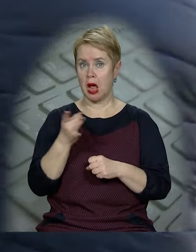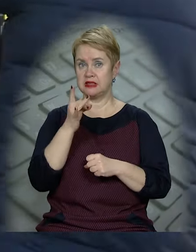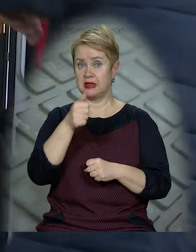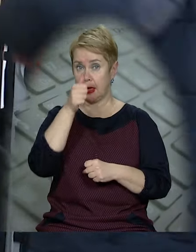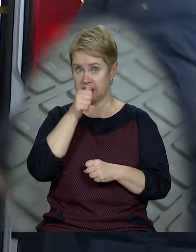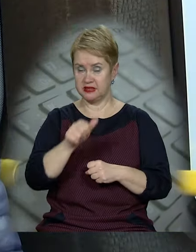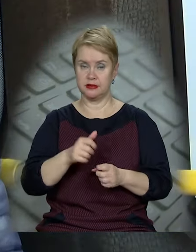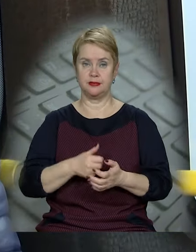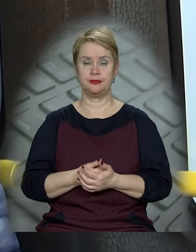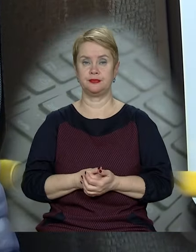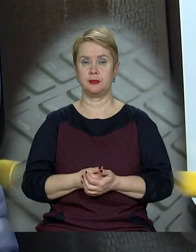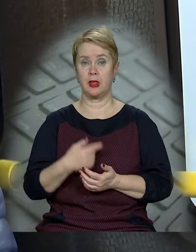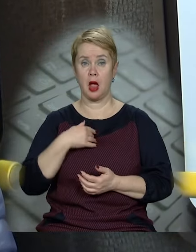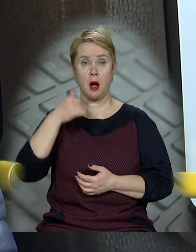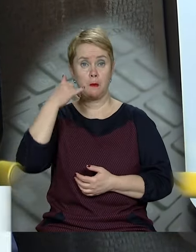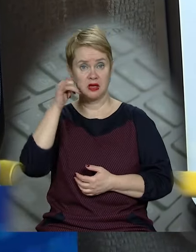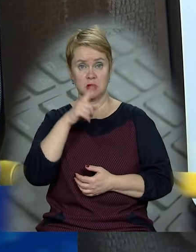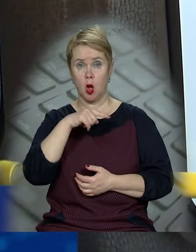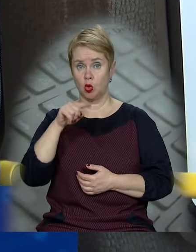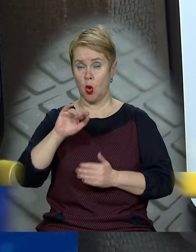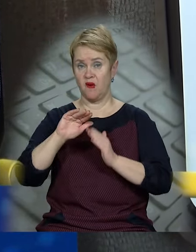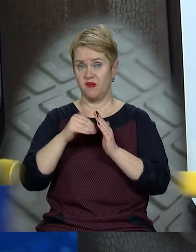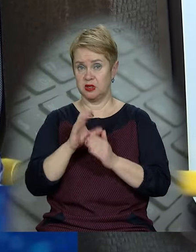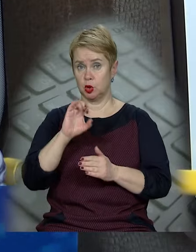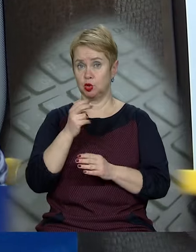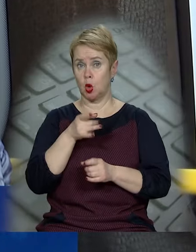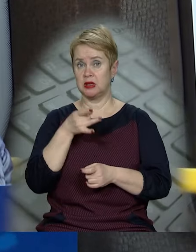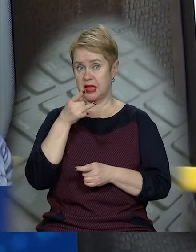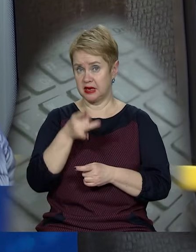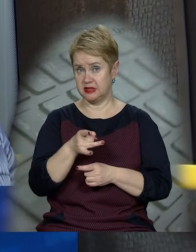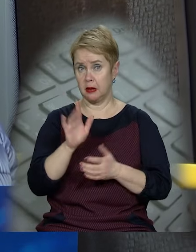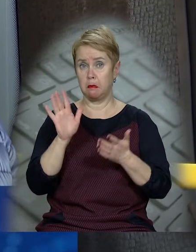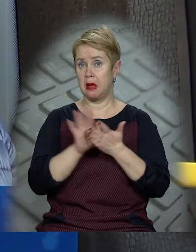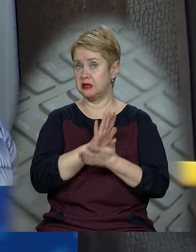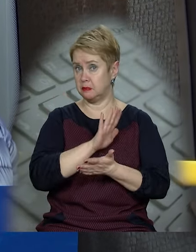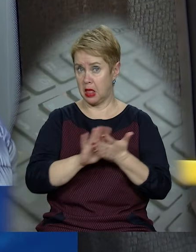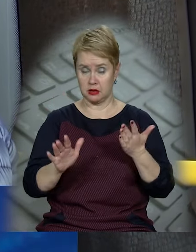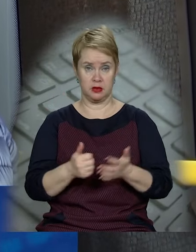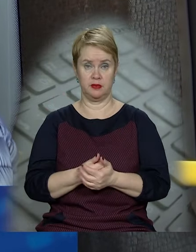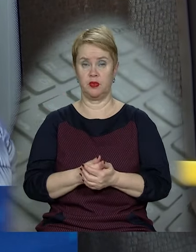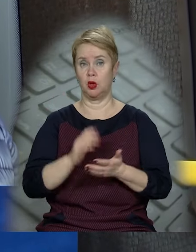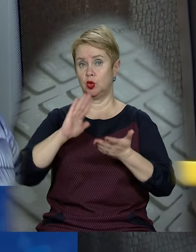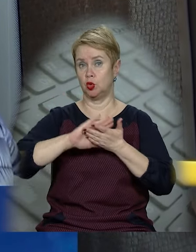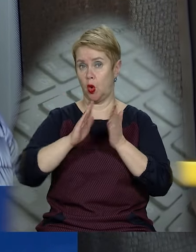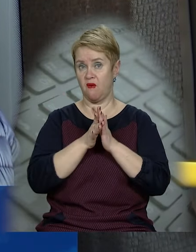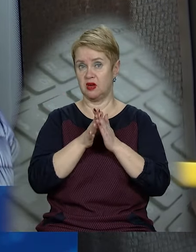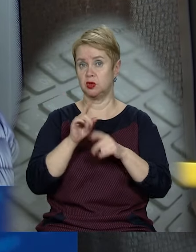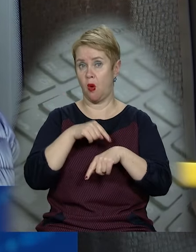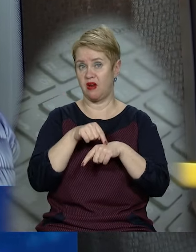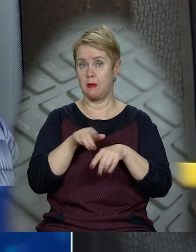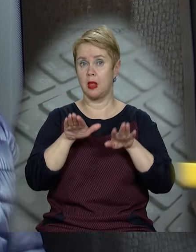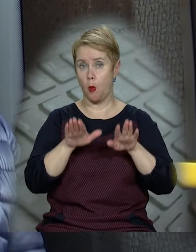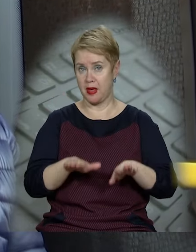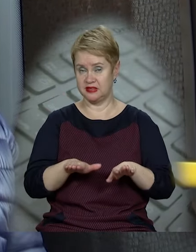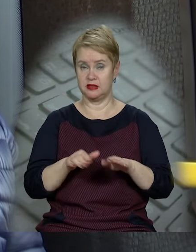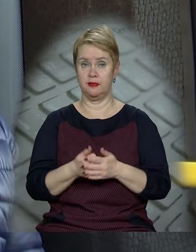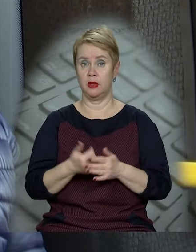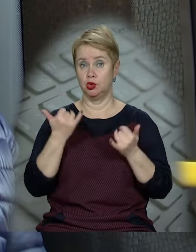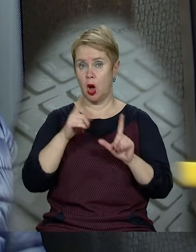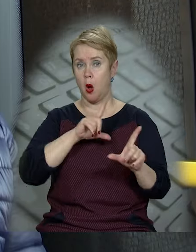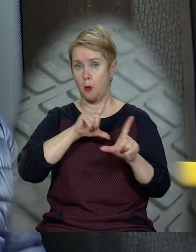на місяць. Позвонила на номер, да, визвала соціальне таксі, то есть абсолютно безплатно. Договорилася о времени, о місці, то есть, і от